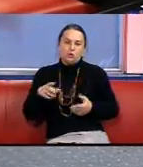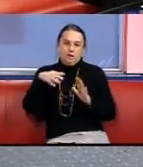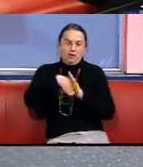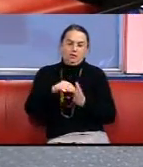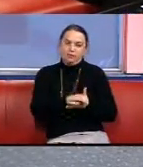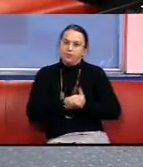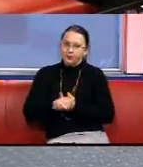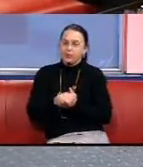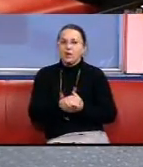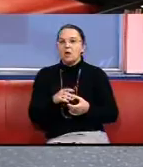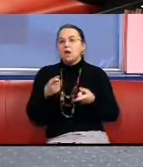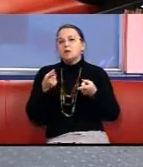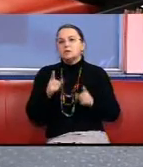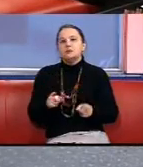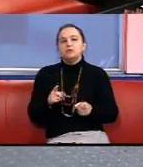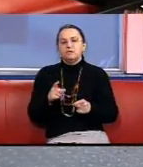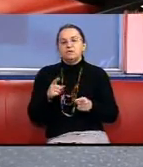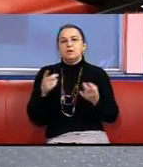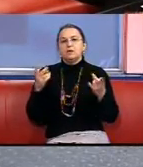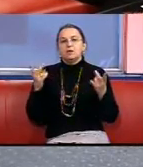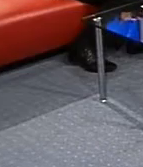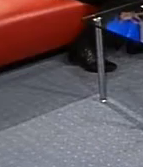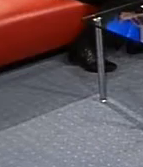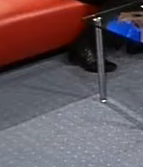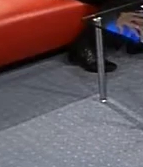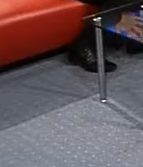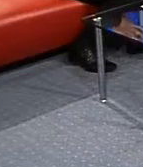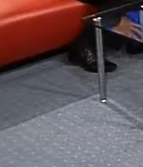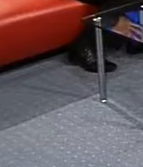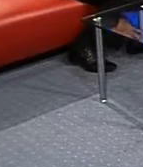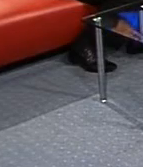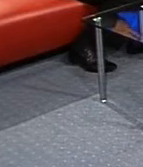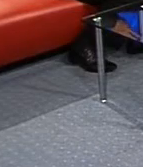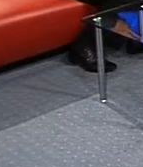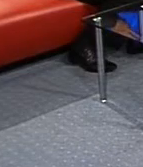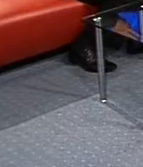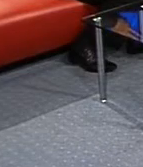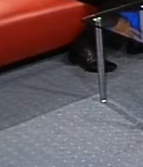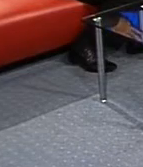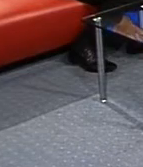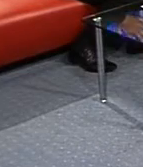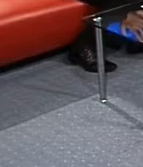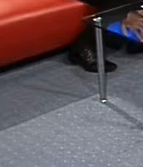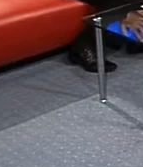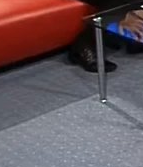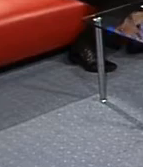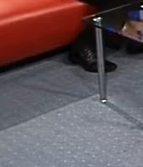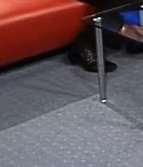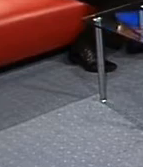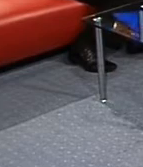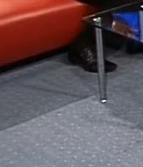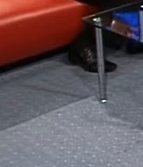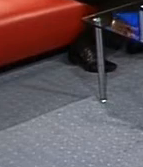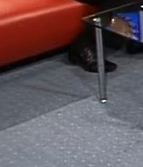доводиться визнавати, що на сьогоднішній день люди з особливі люди, з